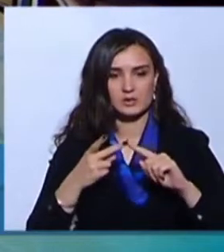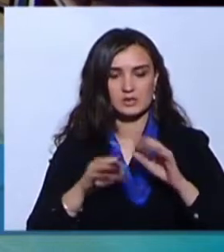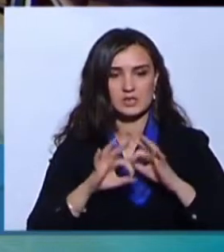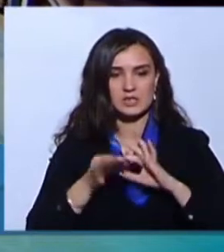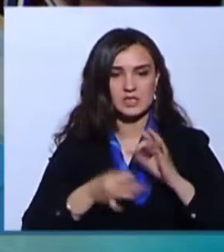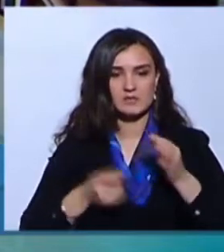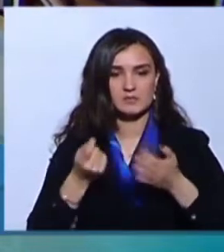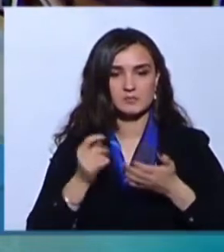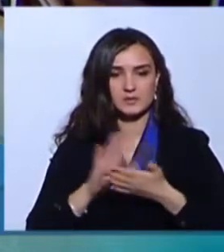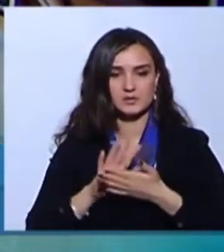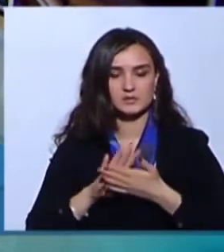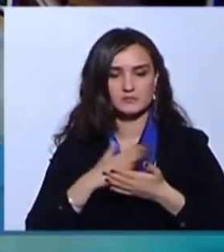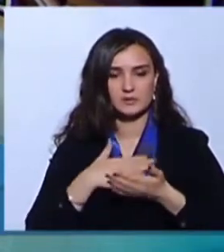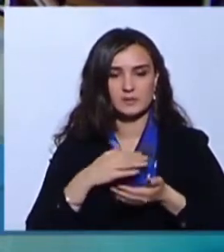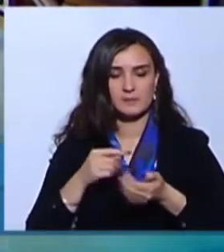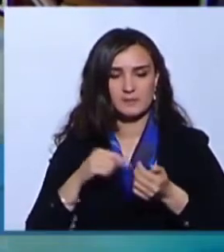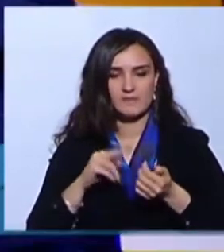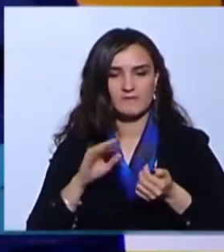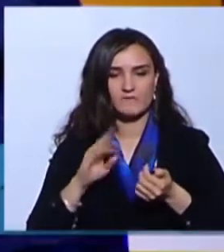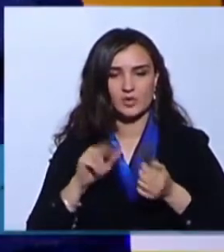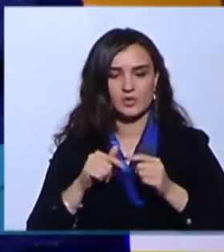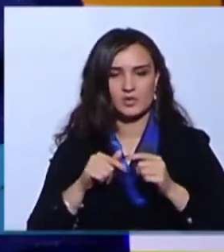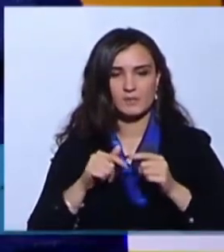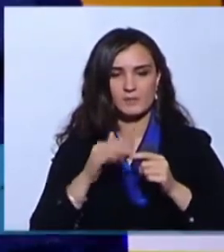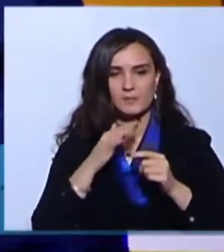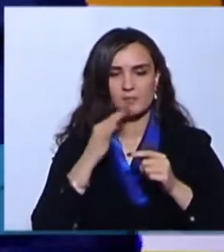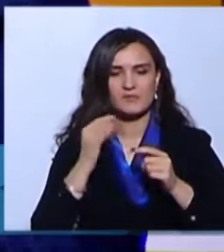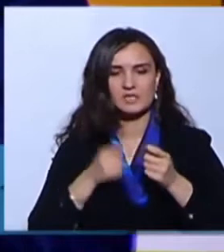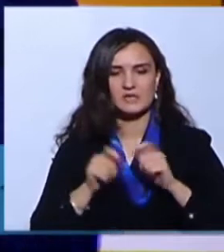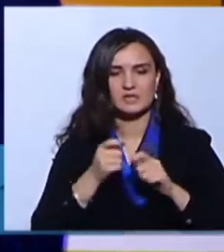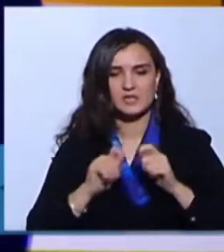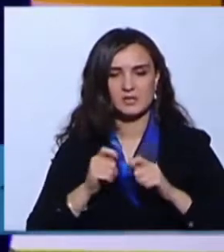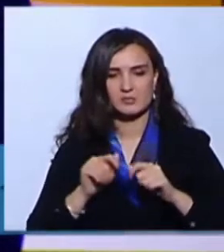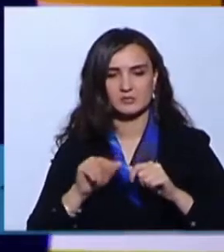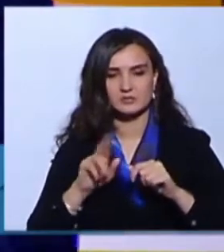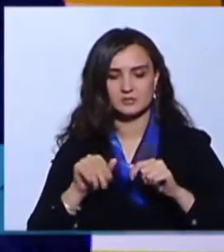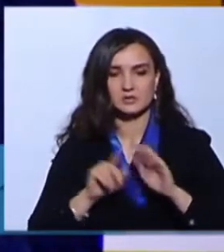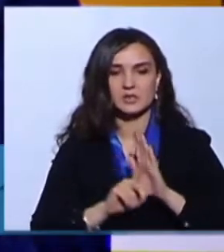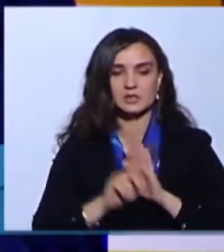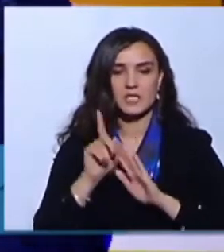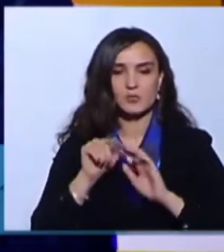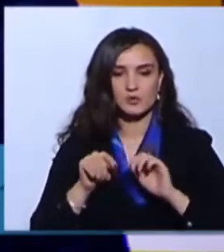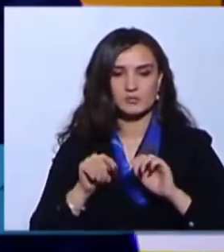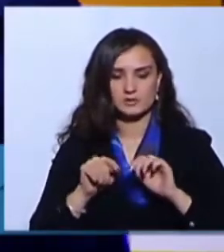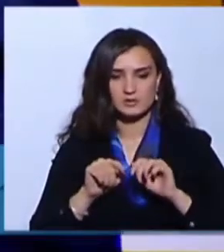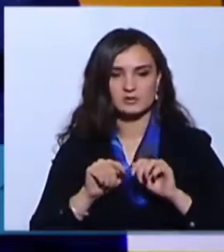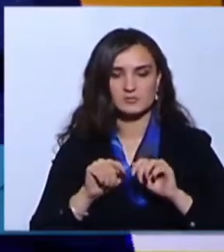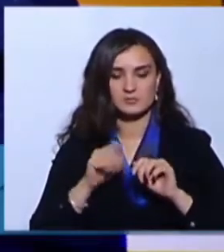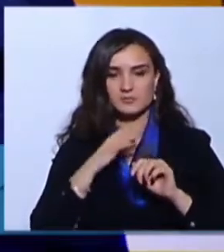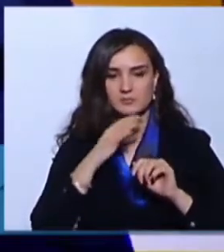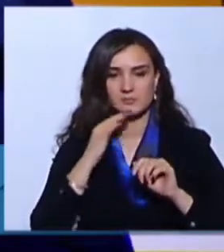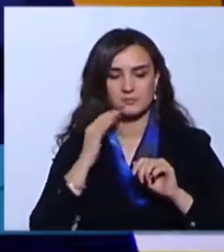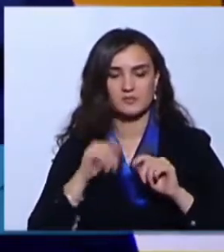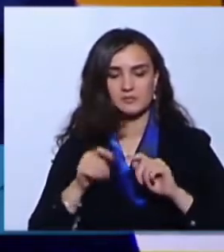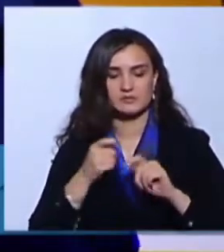ნაწლავის ბაქტერიები არის ჩვენი მიკროფლორა. შლის უამრავ ნივთიერებას და ასევე წარმოქმნის უამრავ ნივთიერებას. ახლა თუ